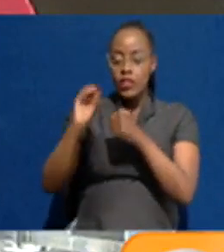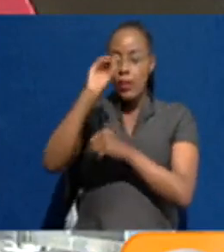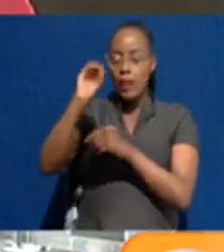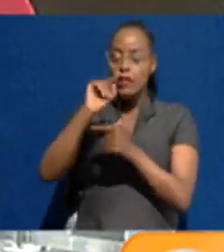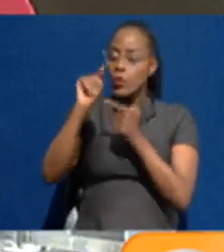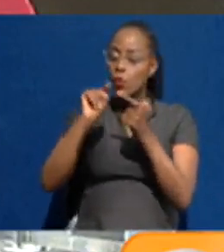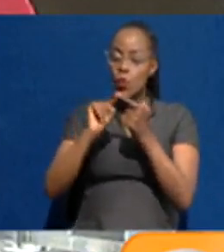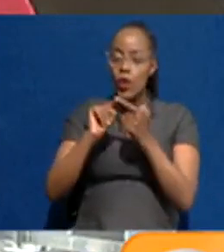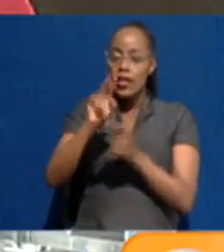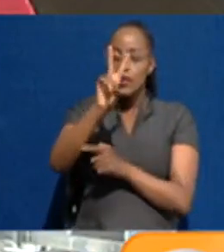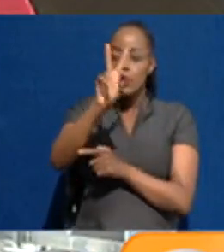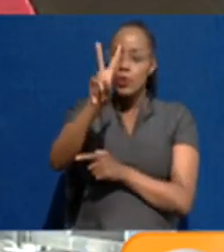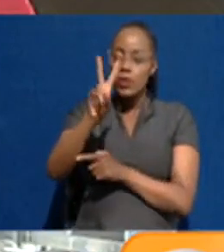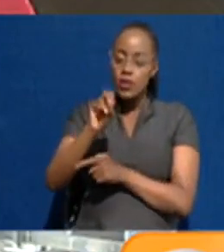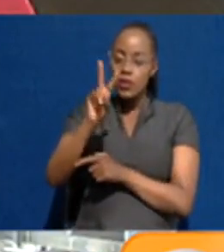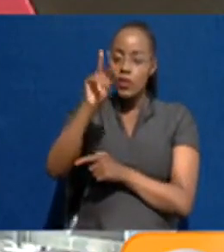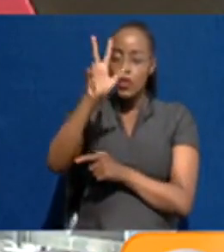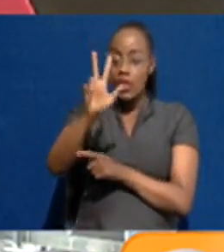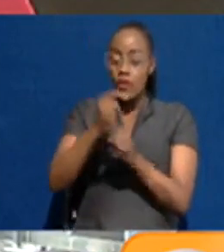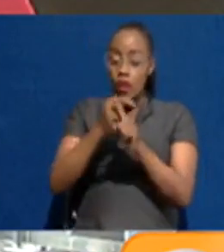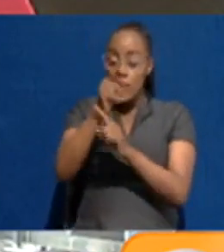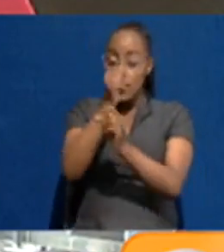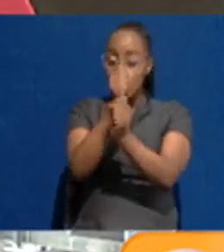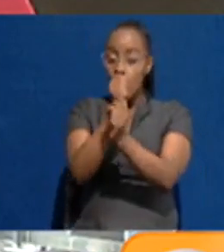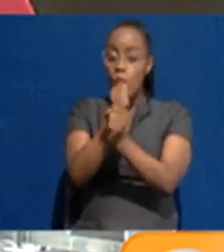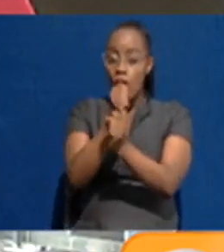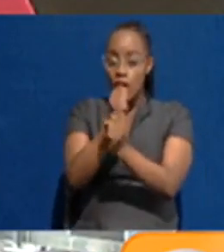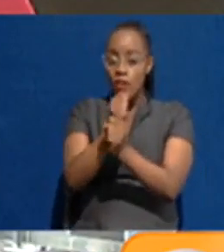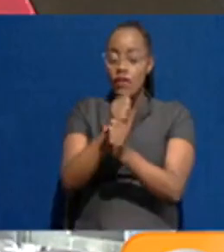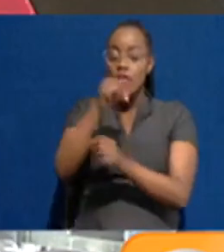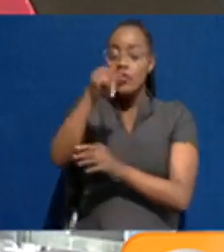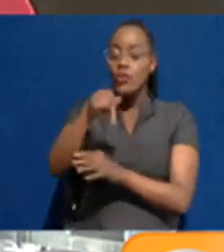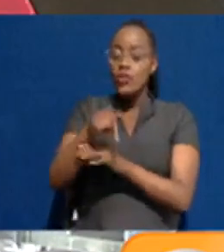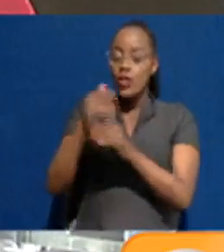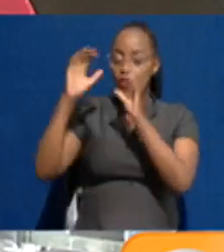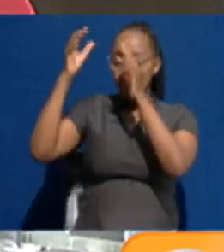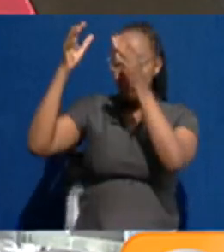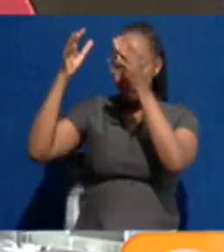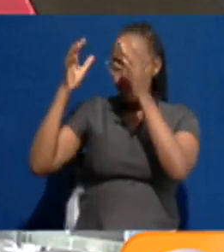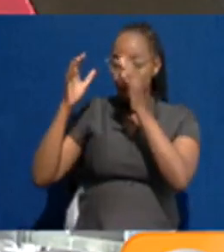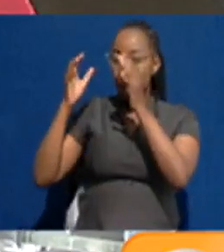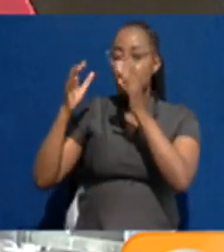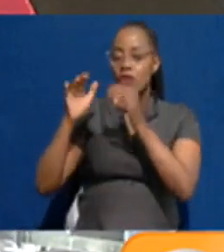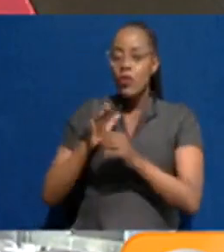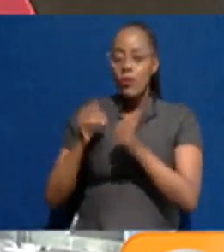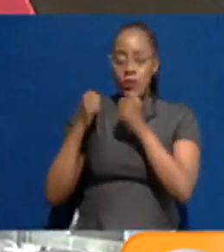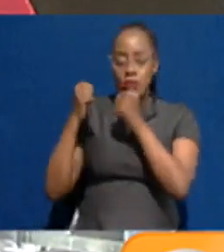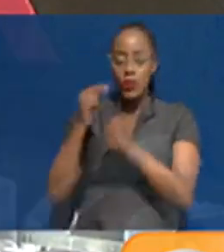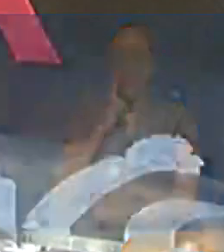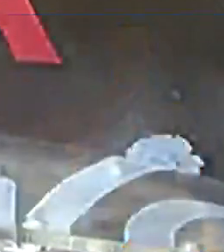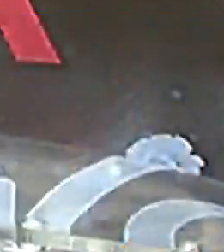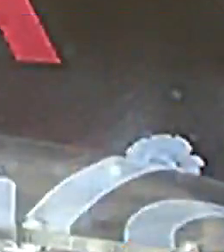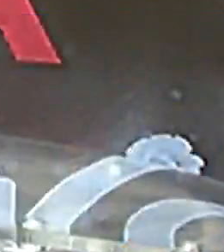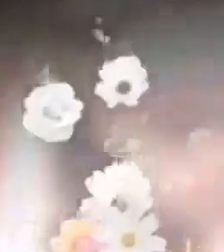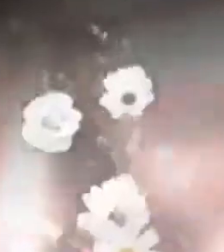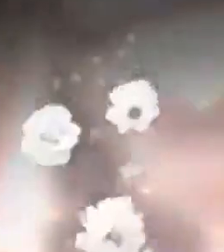wa 2023. Ni kutokana na juhudi hizo ambapo hii leo tunamvisha taji la Mwanamke Bomba.